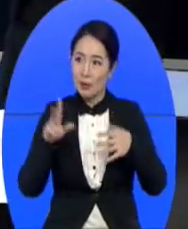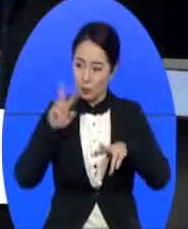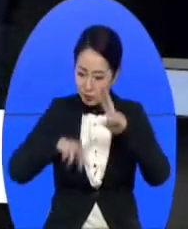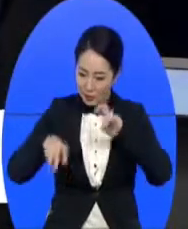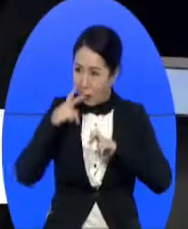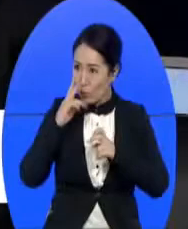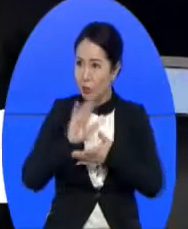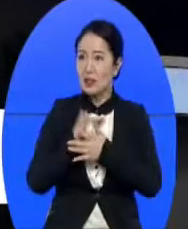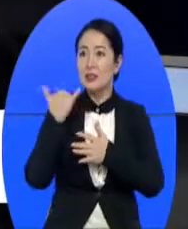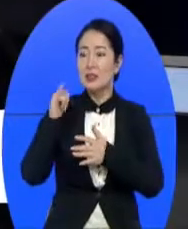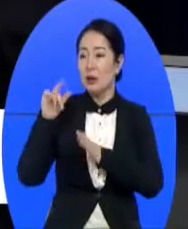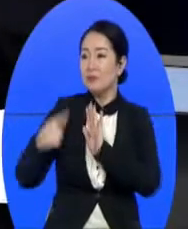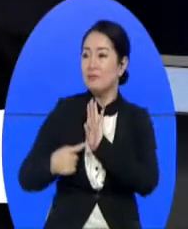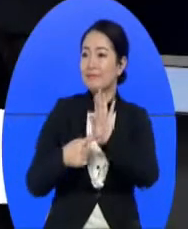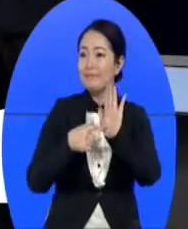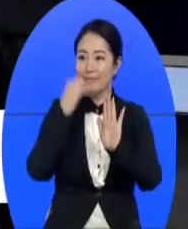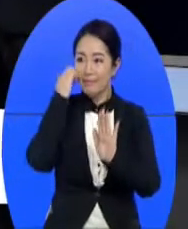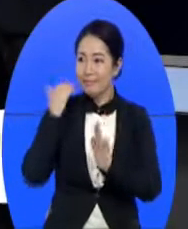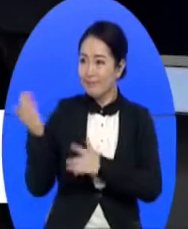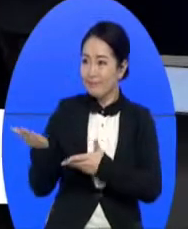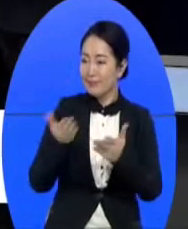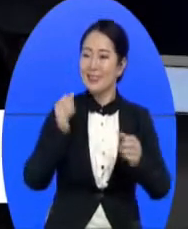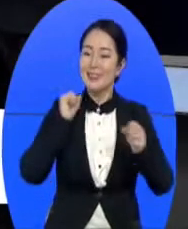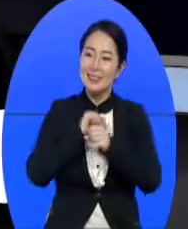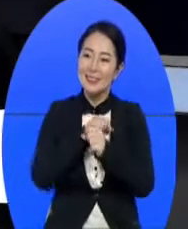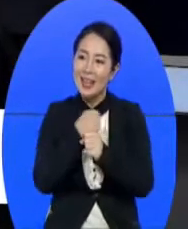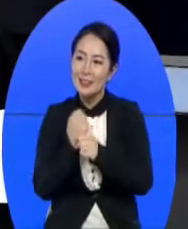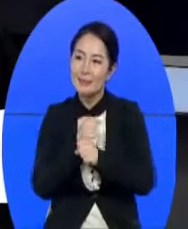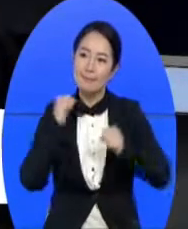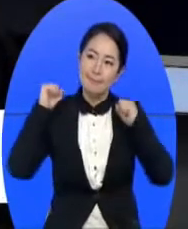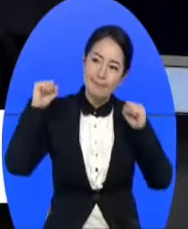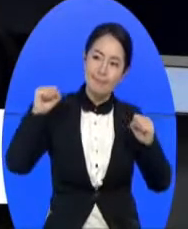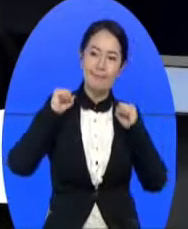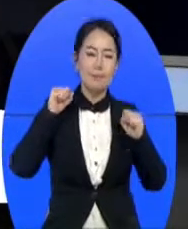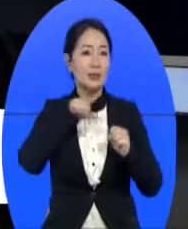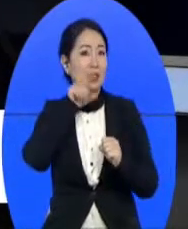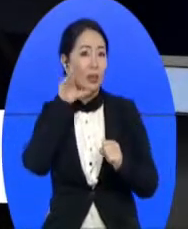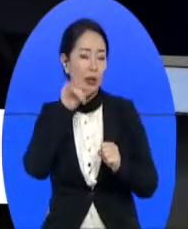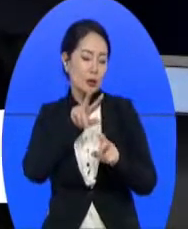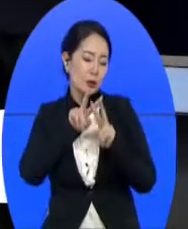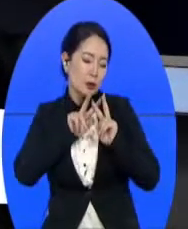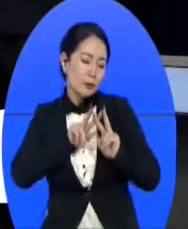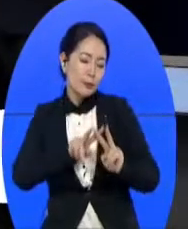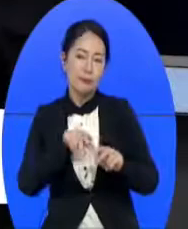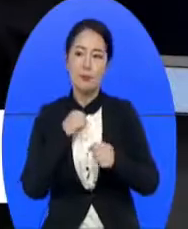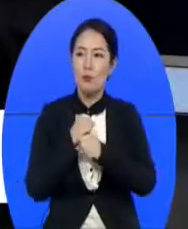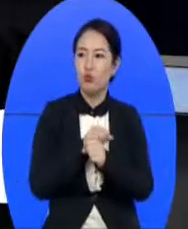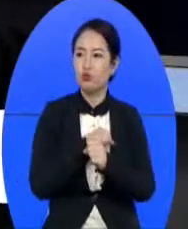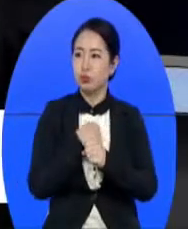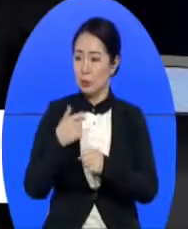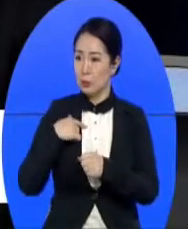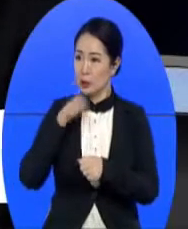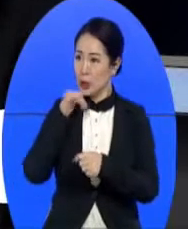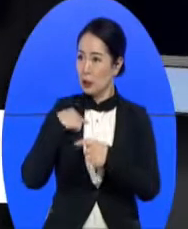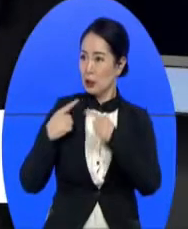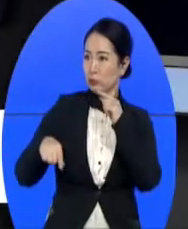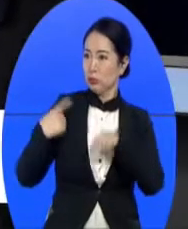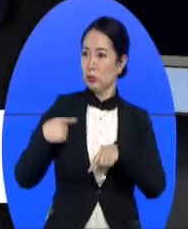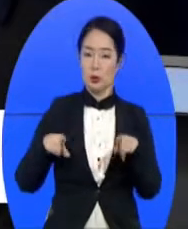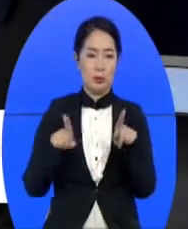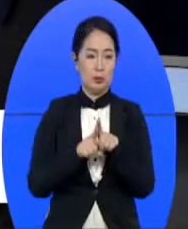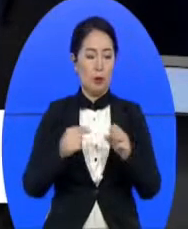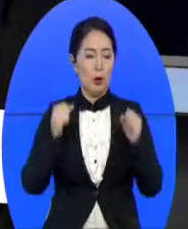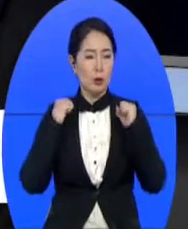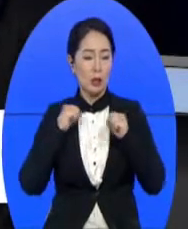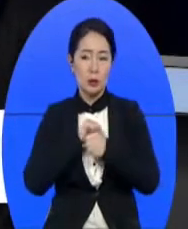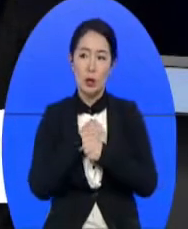байгаа боловч зарим одоо манай ахмадууд маань дасгал хөдөлгөөнийг залуу наснаасаа тогтмол хийдгээс болоод одоо бүр ийм сайхан тийм бидний үеийн залуучуудаас дутхааргүй